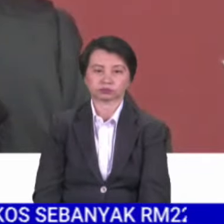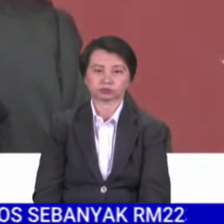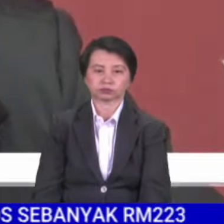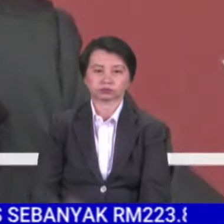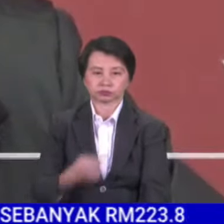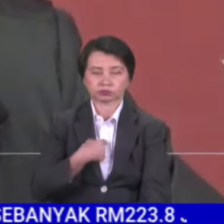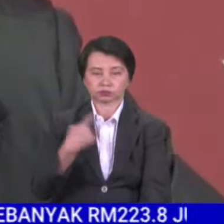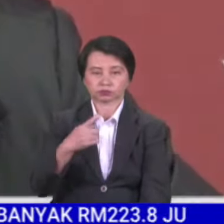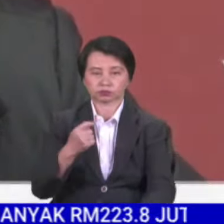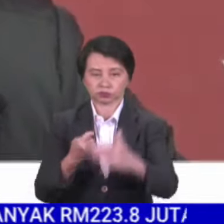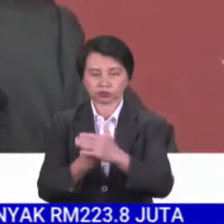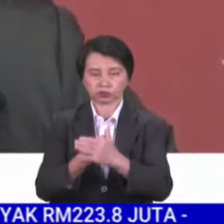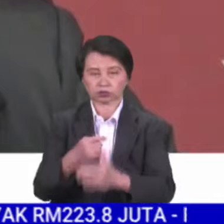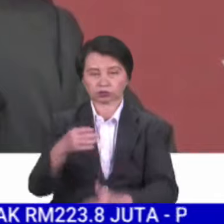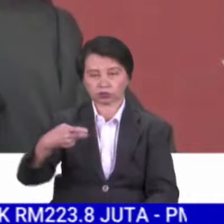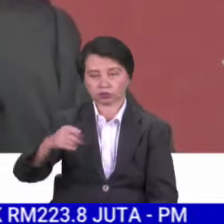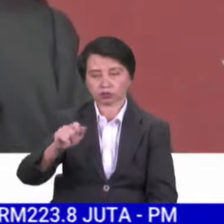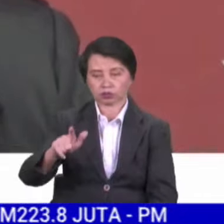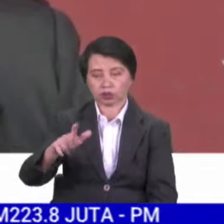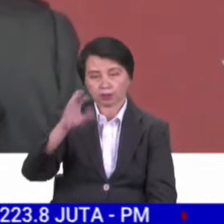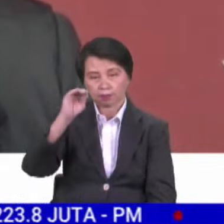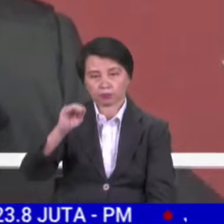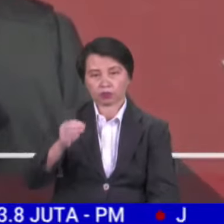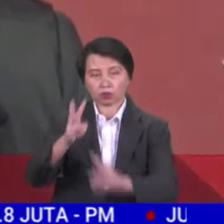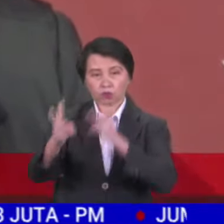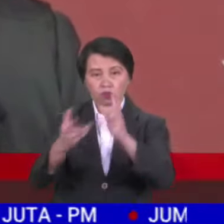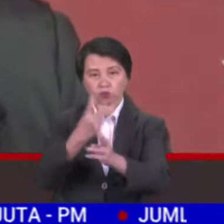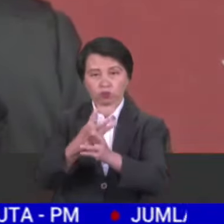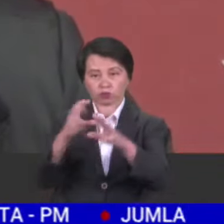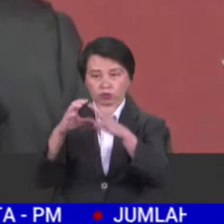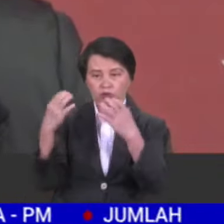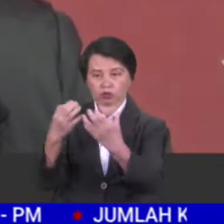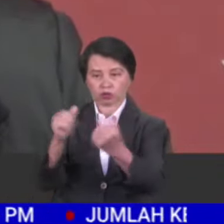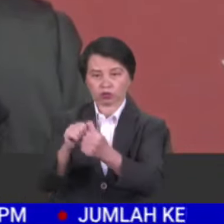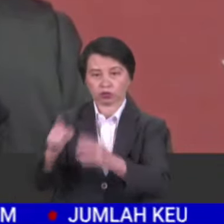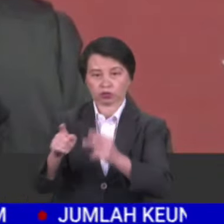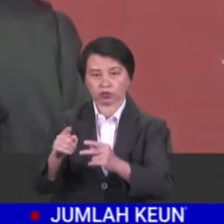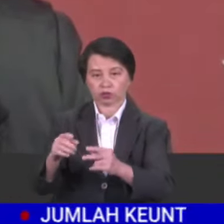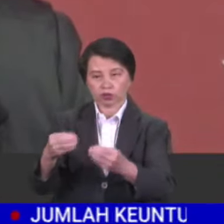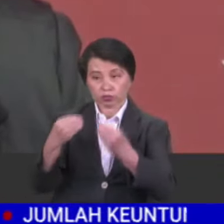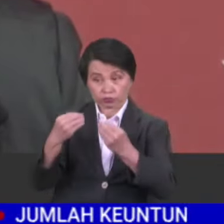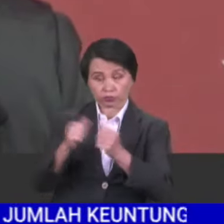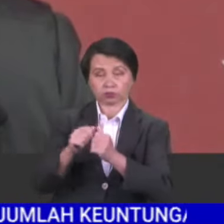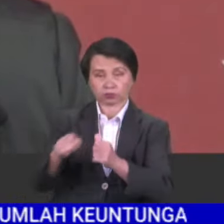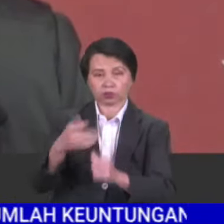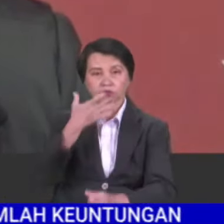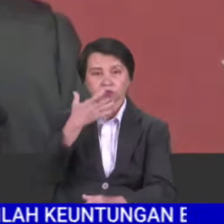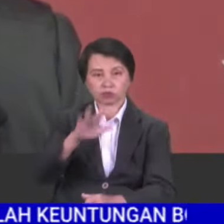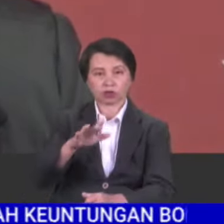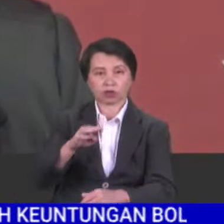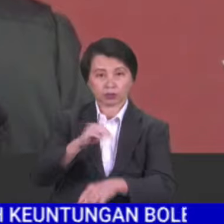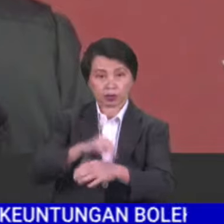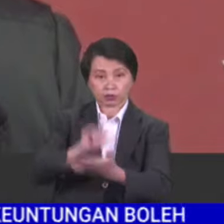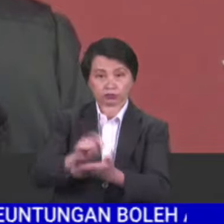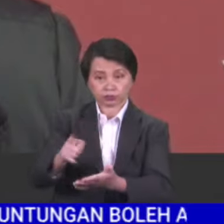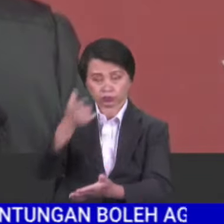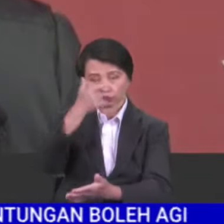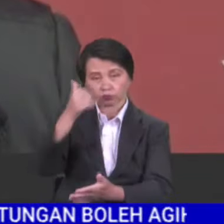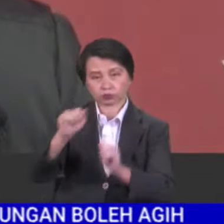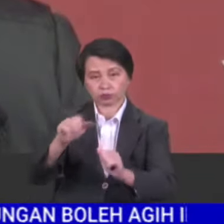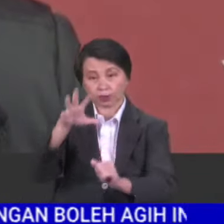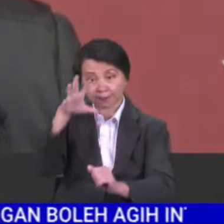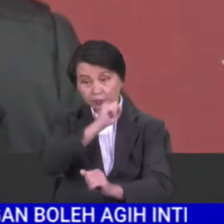Absolute top performance. The goal was world class. Again, a colleague of you told me if I think we were a bit lucky in that moment because Cancelo